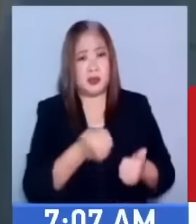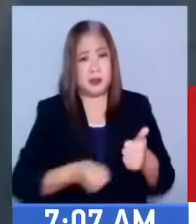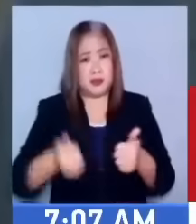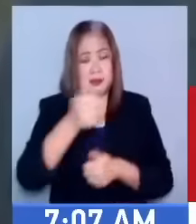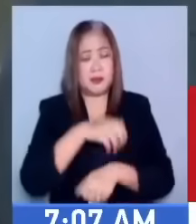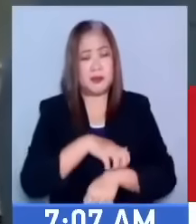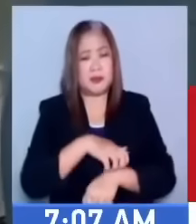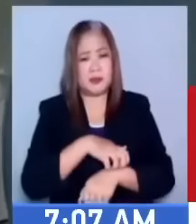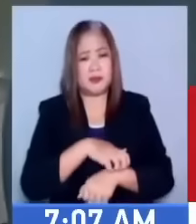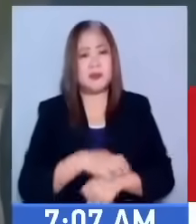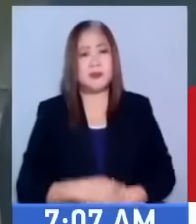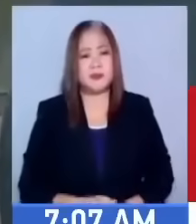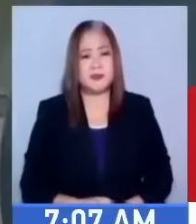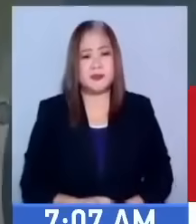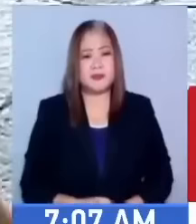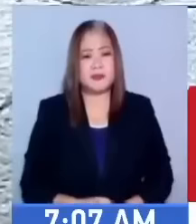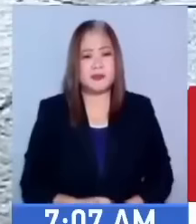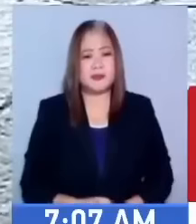3.